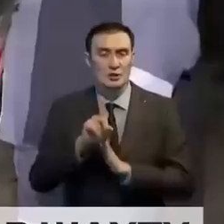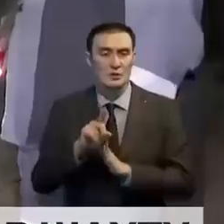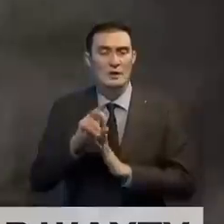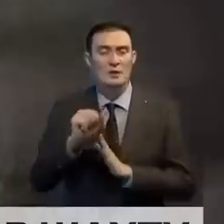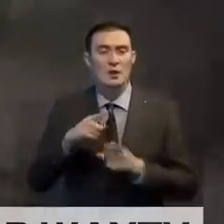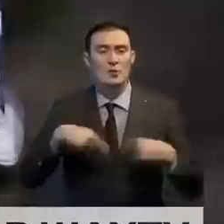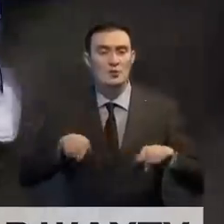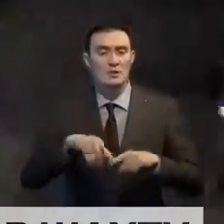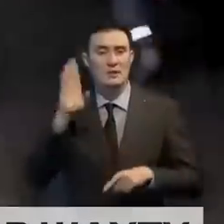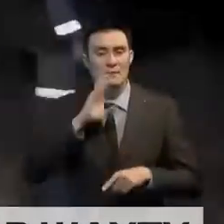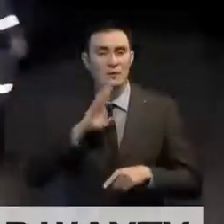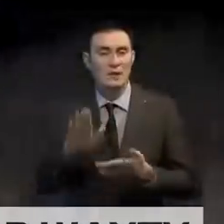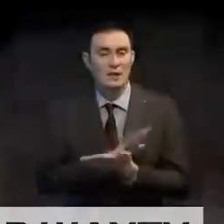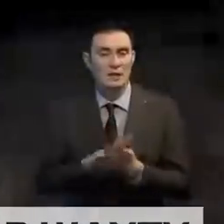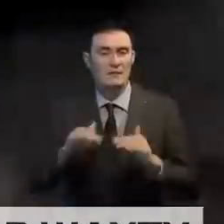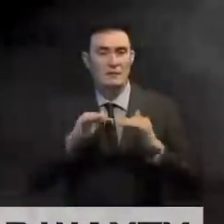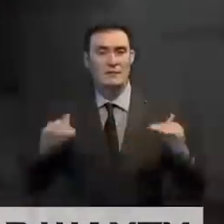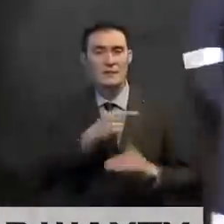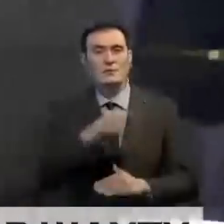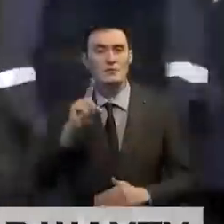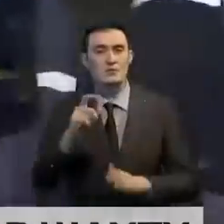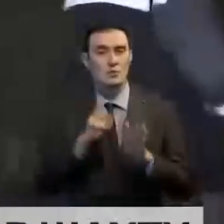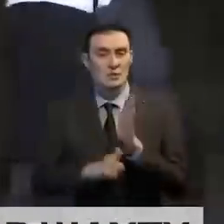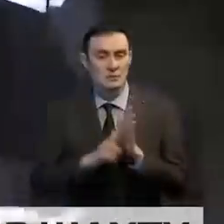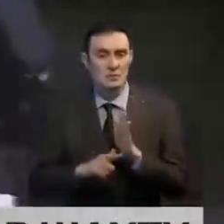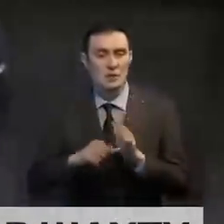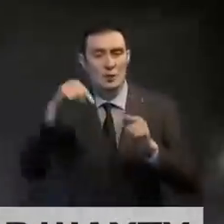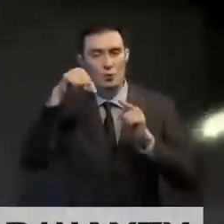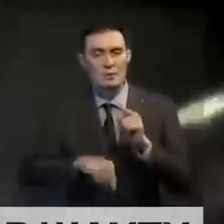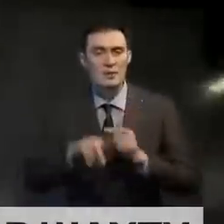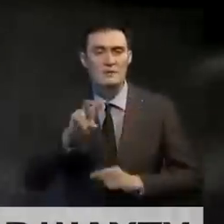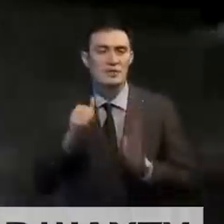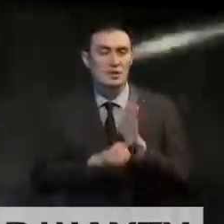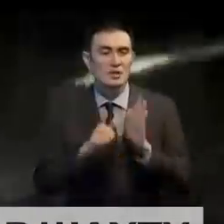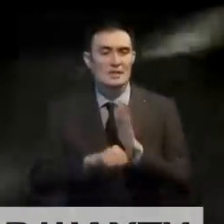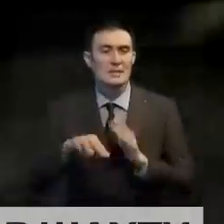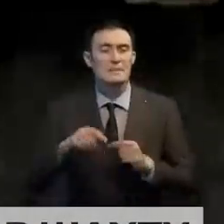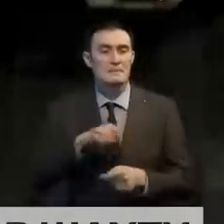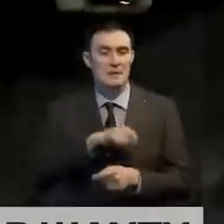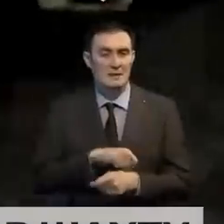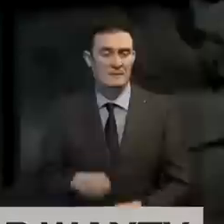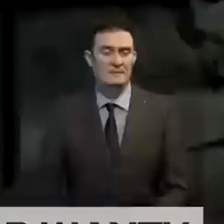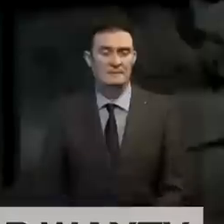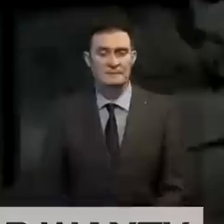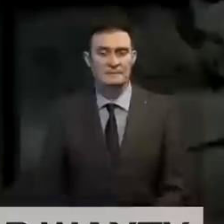на участке водоотлива «Горизонт минус 170», что на глубине 260 метров.